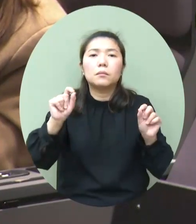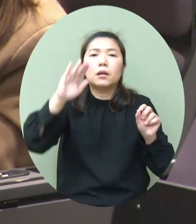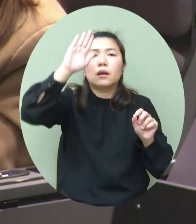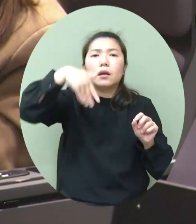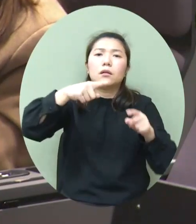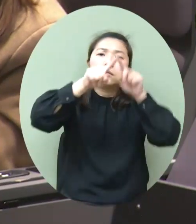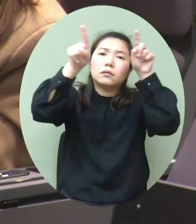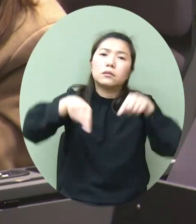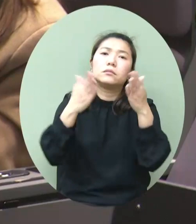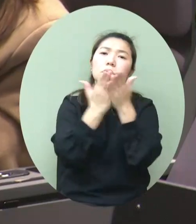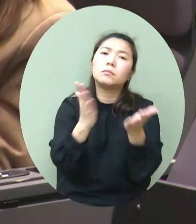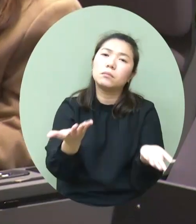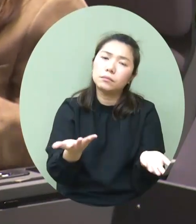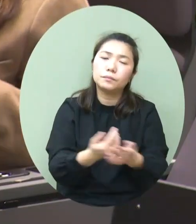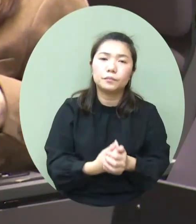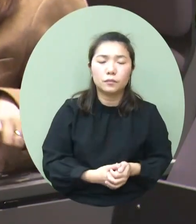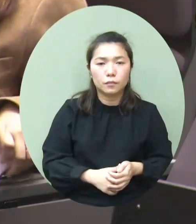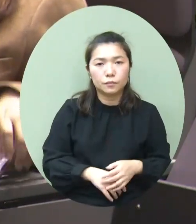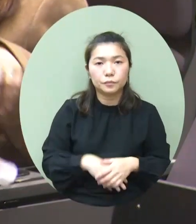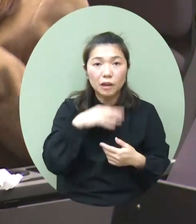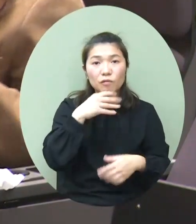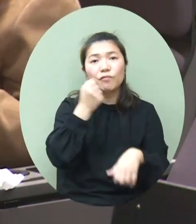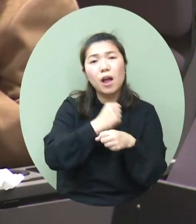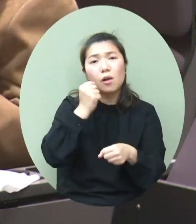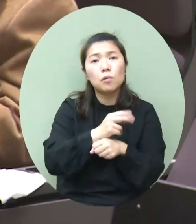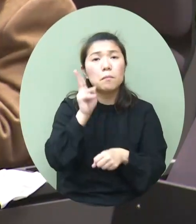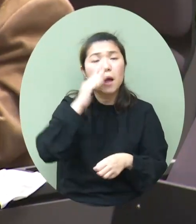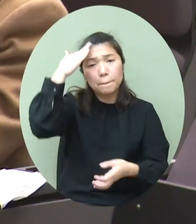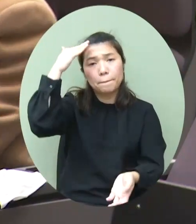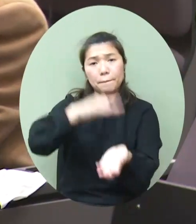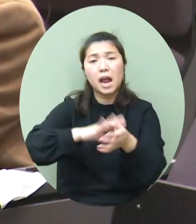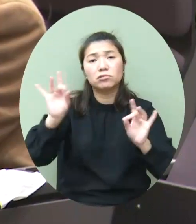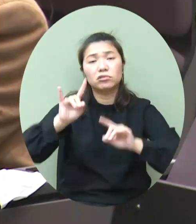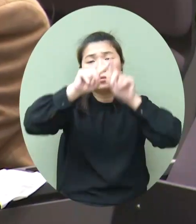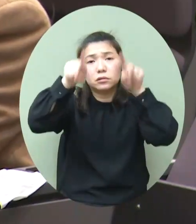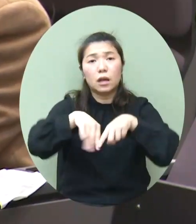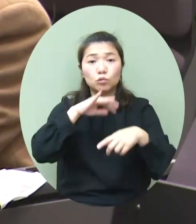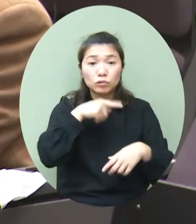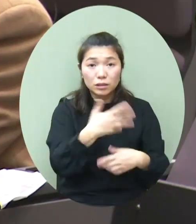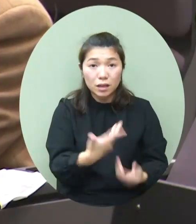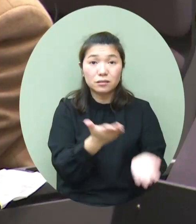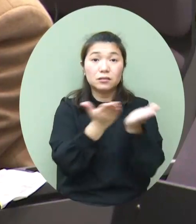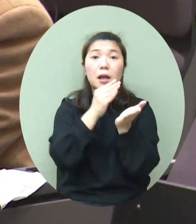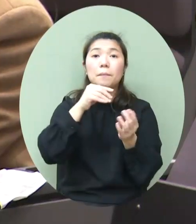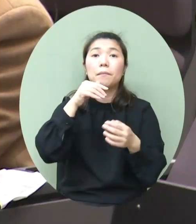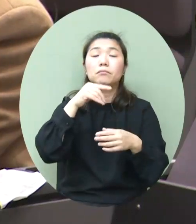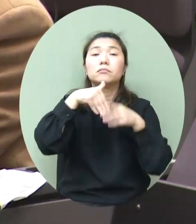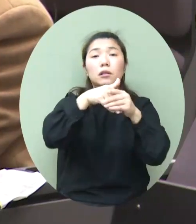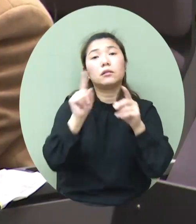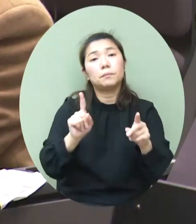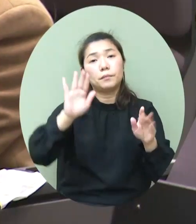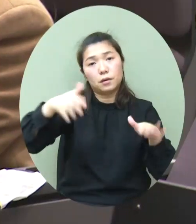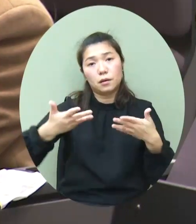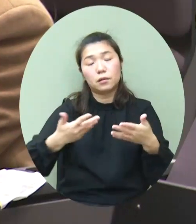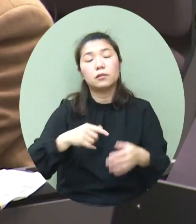的人，他们如何可以得到确诊的证明？如果他们要病假证明的话，如何